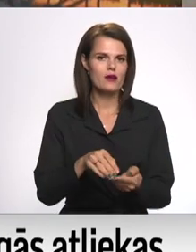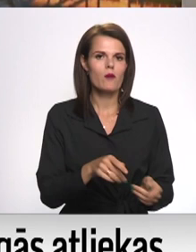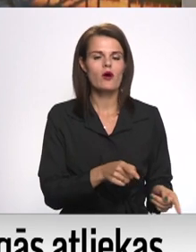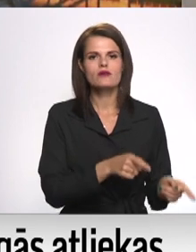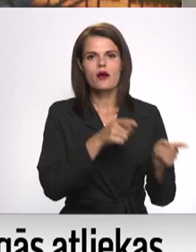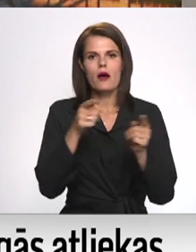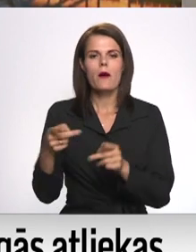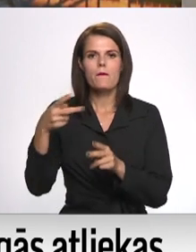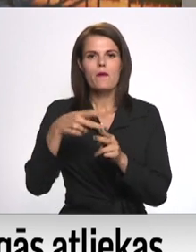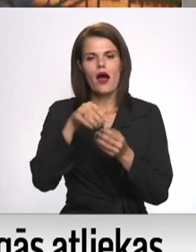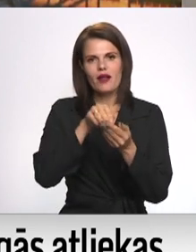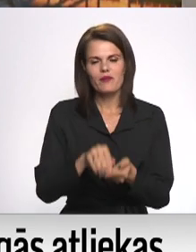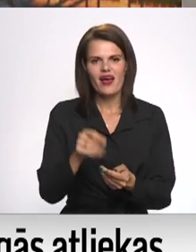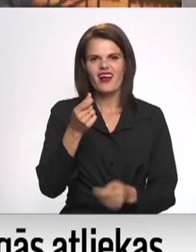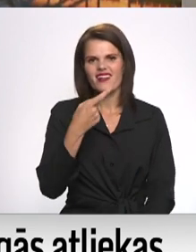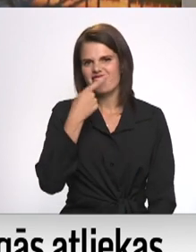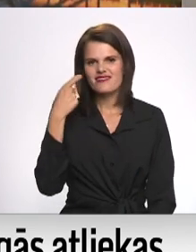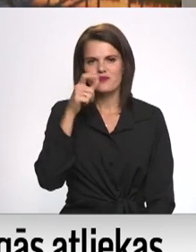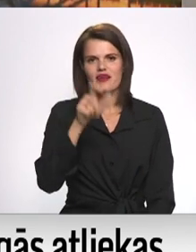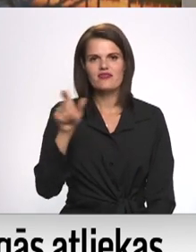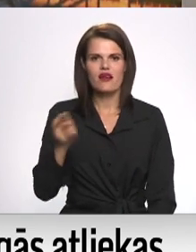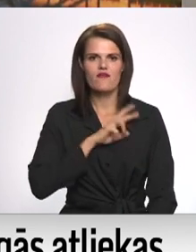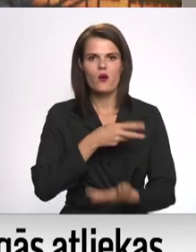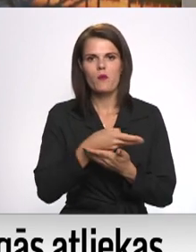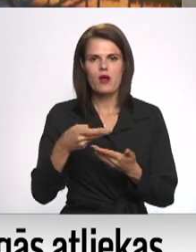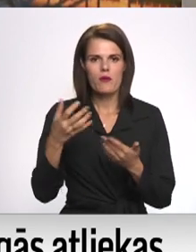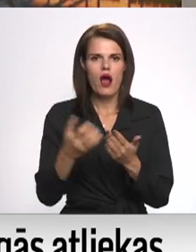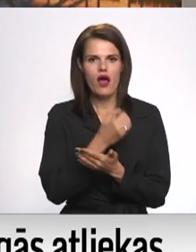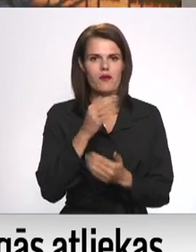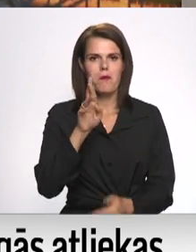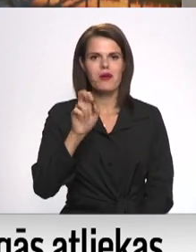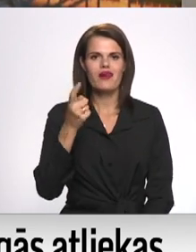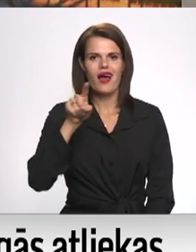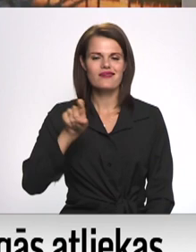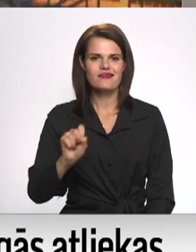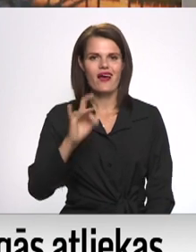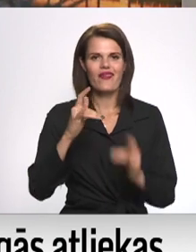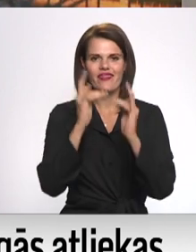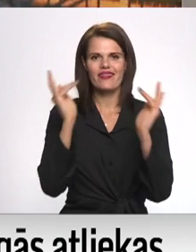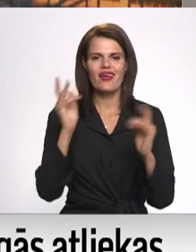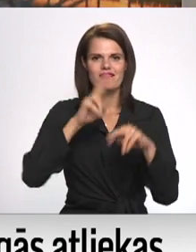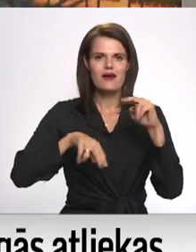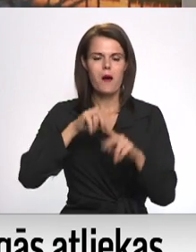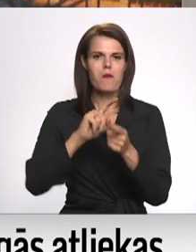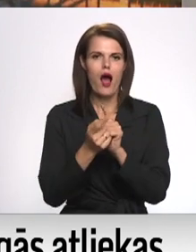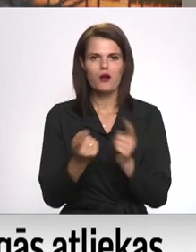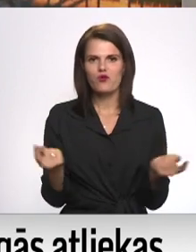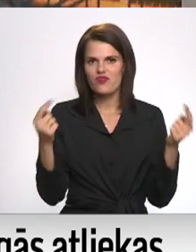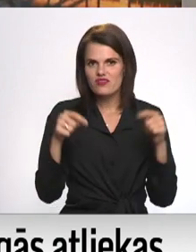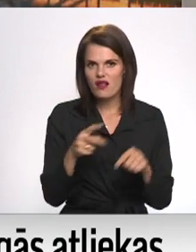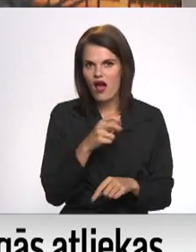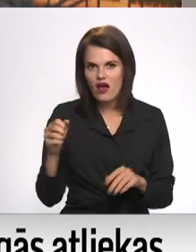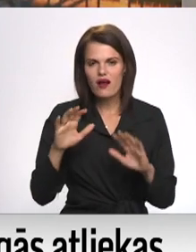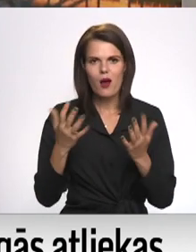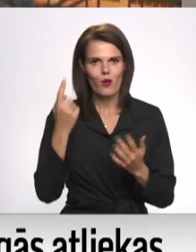pārbedītas gandrīz 100 cilvēku mirstīgās atliekas, kas tika atrastas Brasas tilta pārbūves laikā. Taču būvdarbi visticamāk vēl nesīs